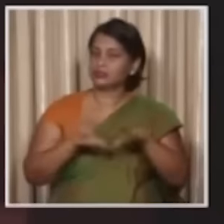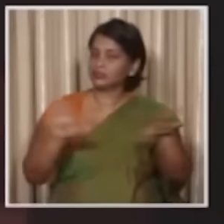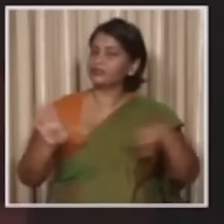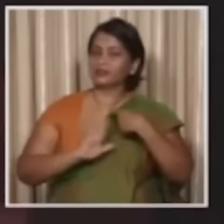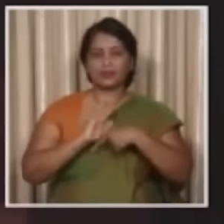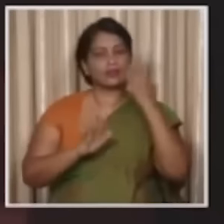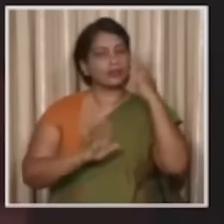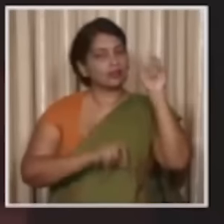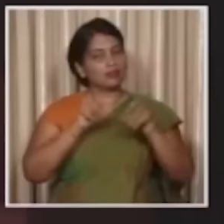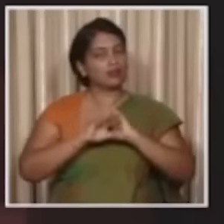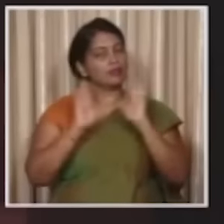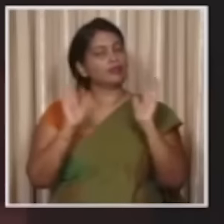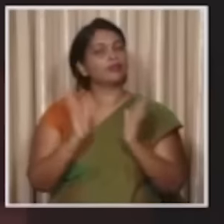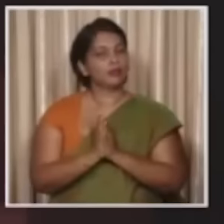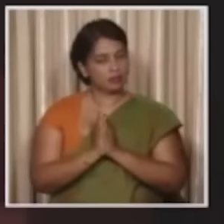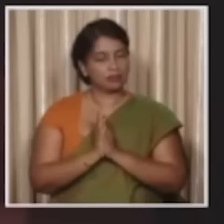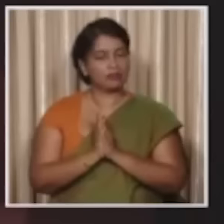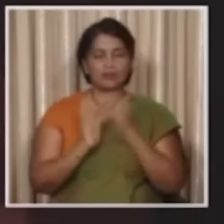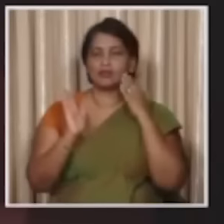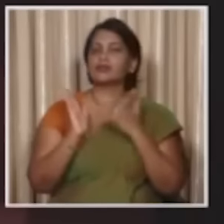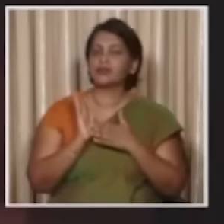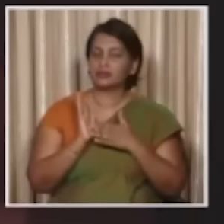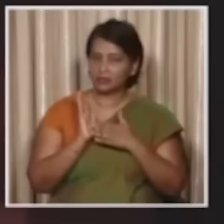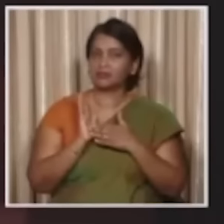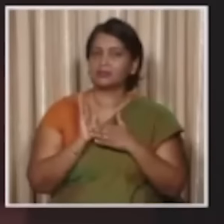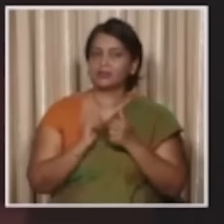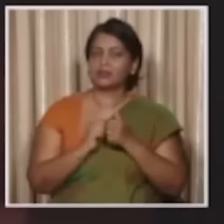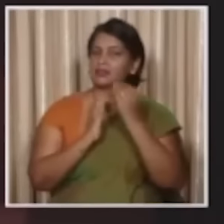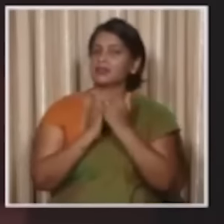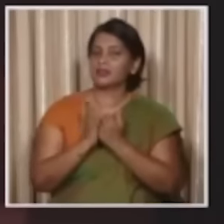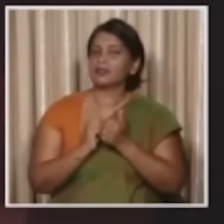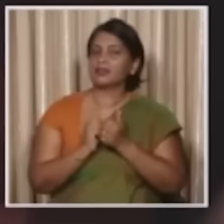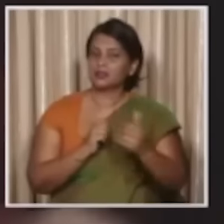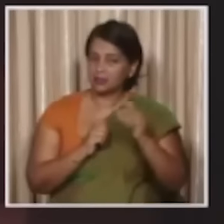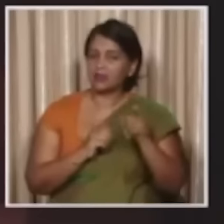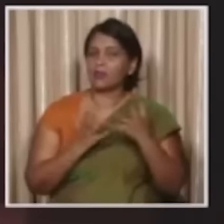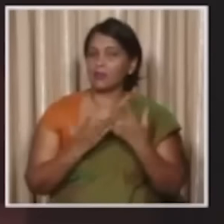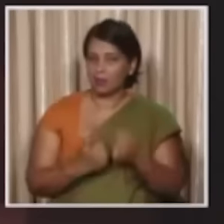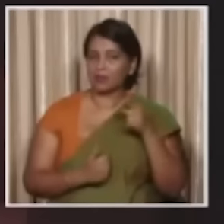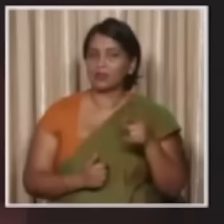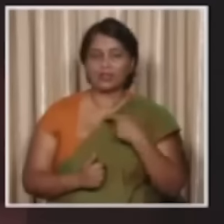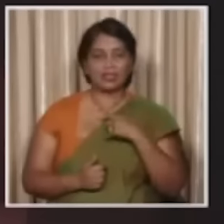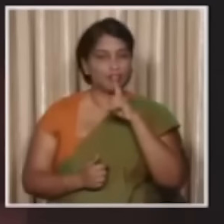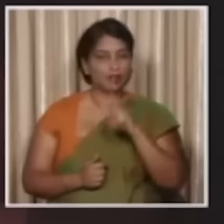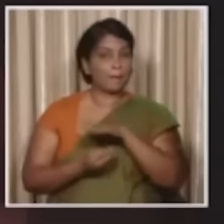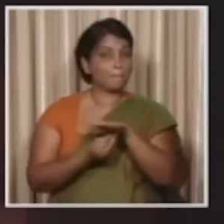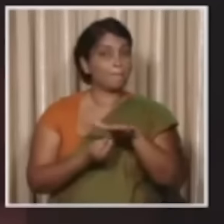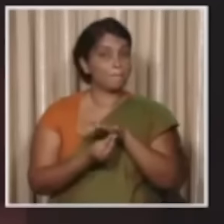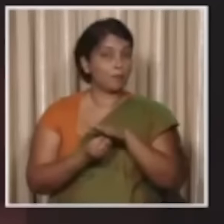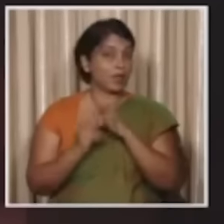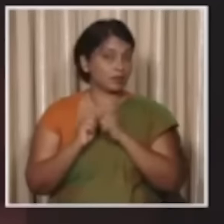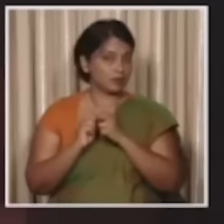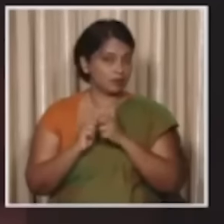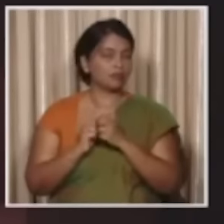රටේම කාන්තා පරපුර ආවරණය වන ආකාරයේ වැඩසටහන ක්‍රියාත්මක කරන්නට ඕන. අර මම කිව්ව පරිසර